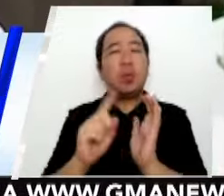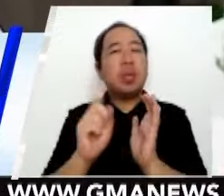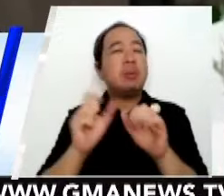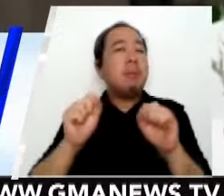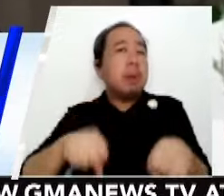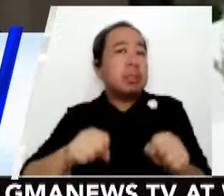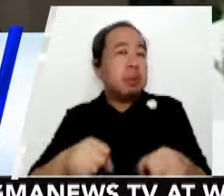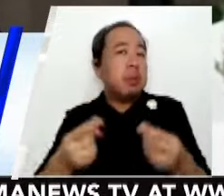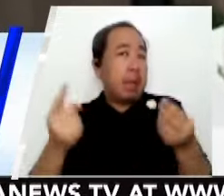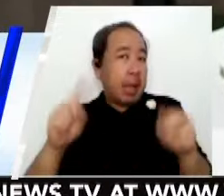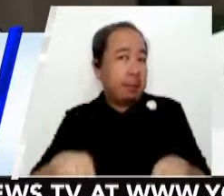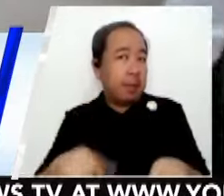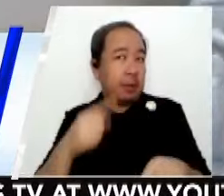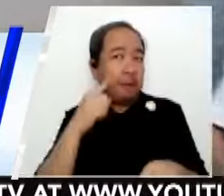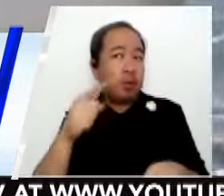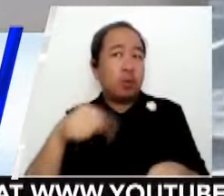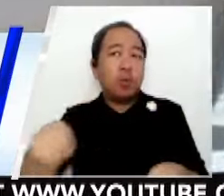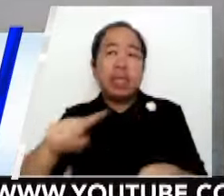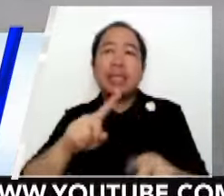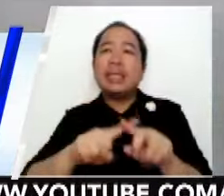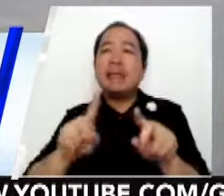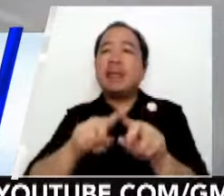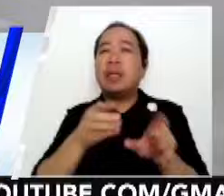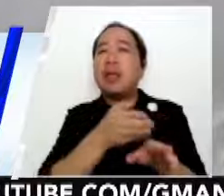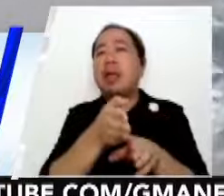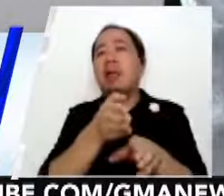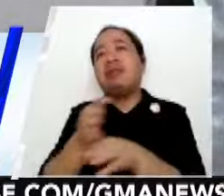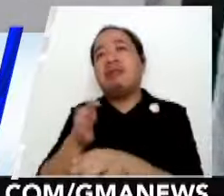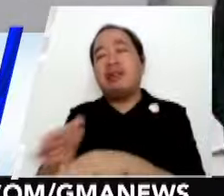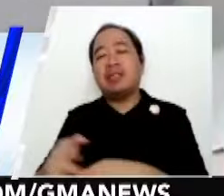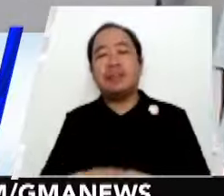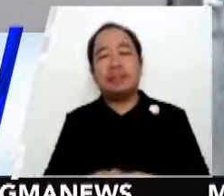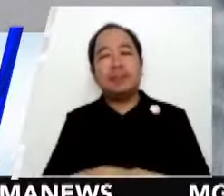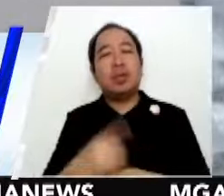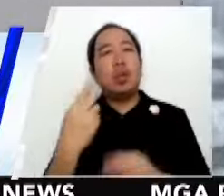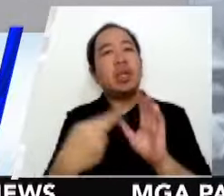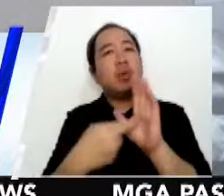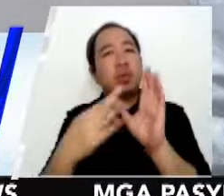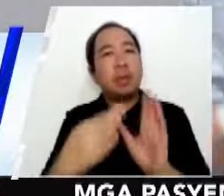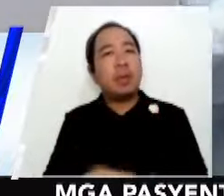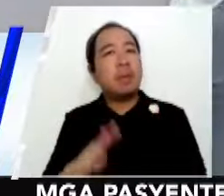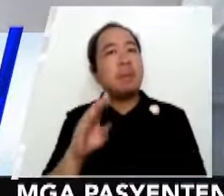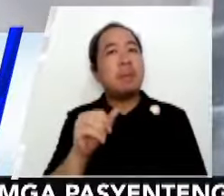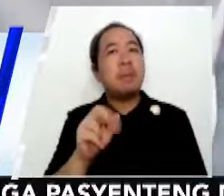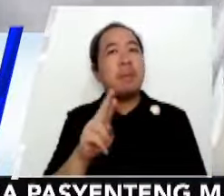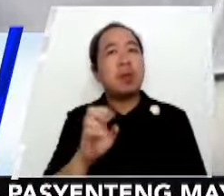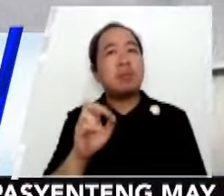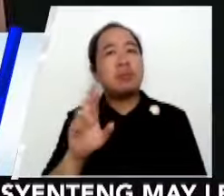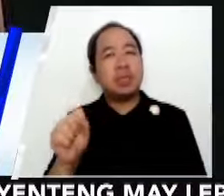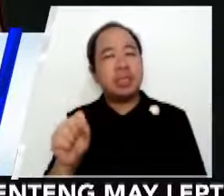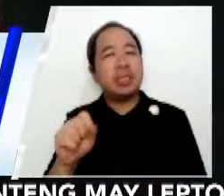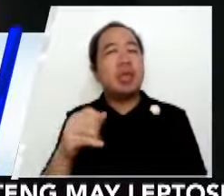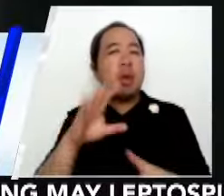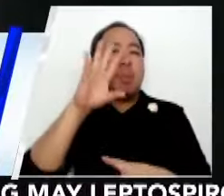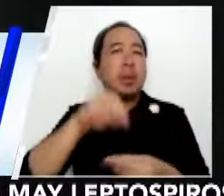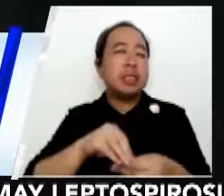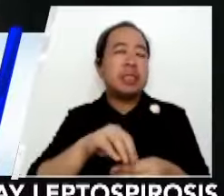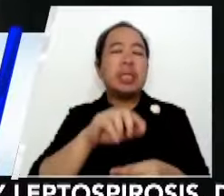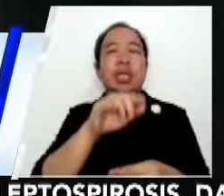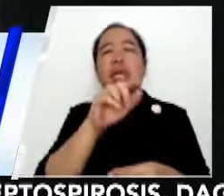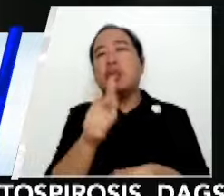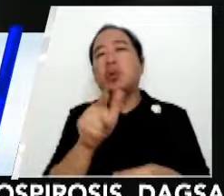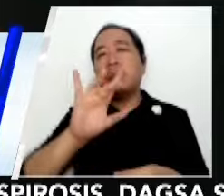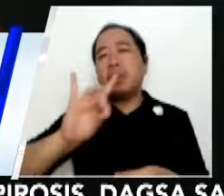doon sa mga different areas natin. Ayon kay Representative Ace Barbers ng NP, nasa 28 miyembro ng Kamara ang kasapi ng